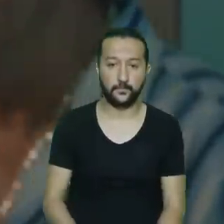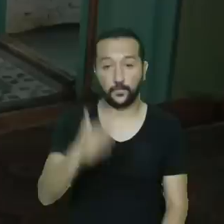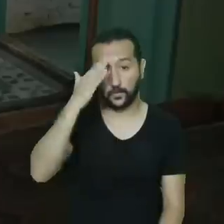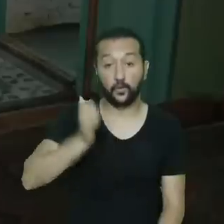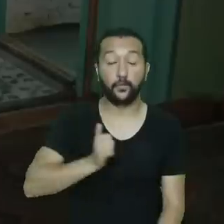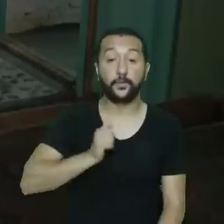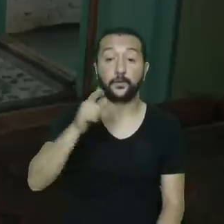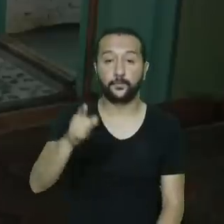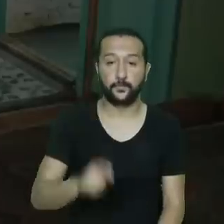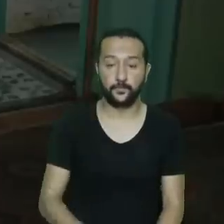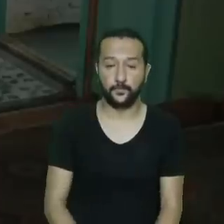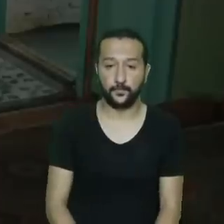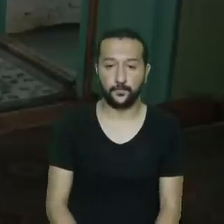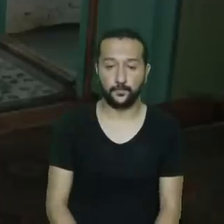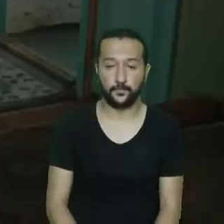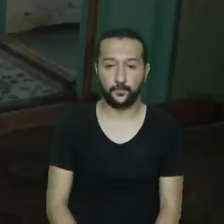Komutanım.